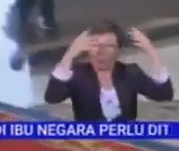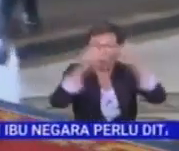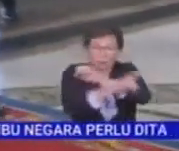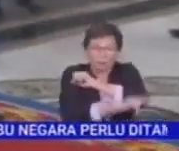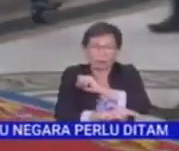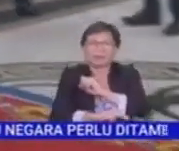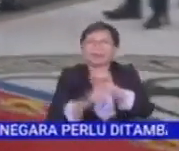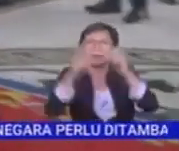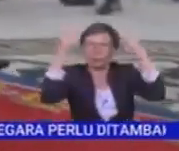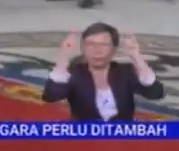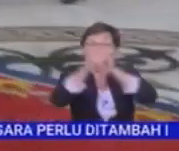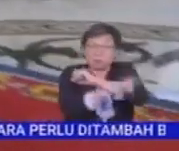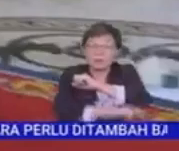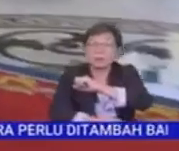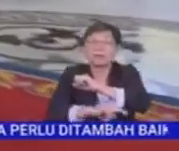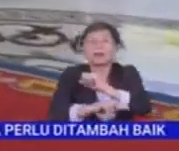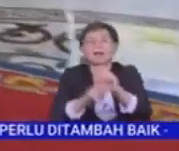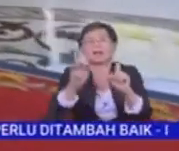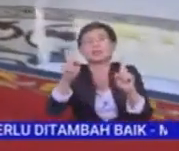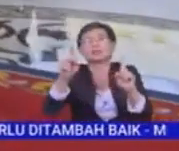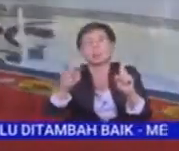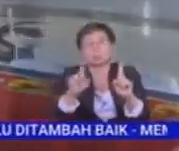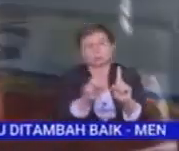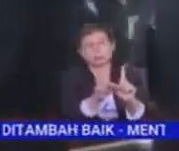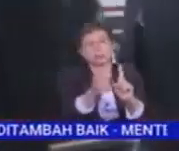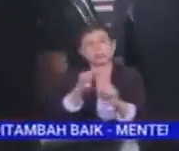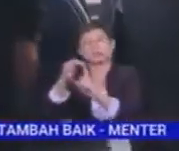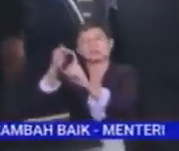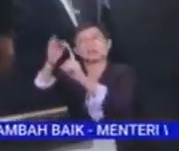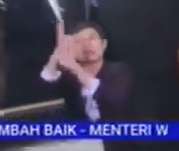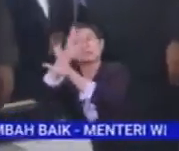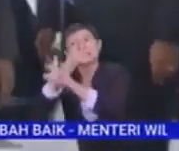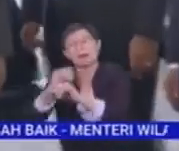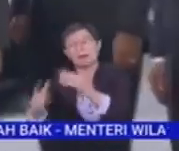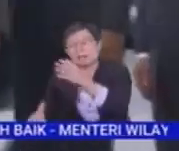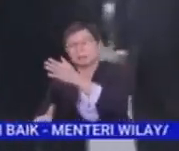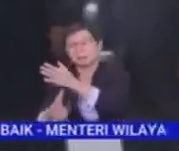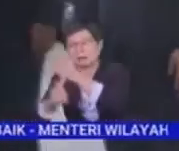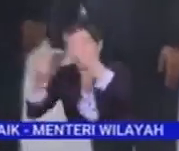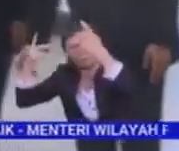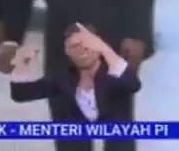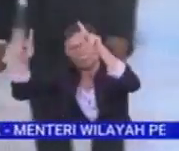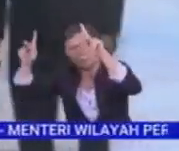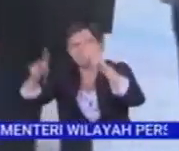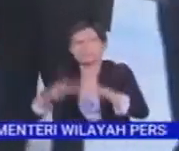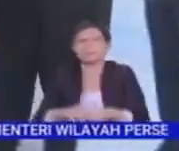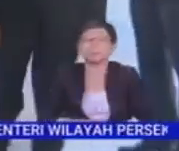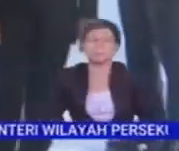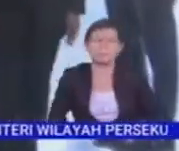Negeri diiringi ketua-ketua menteri kecuali srawa yang diiringi timbalan krimnya hai hai